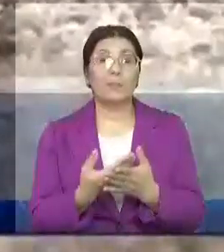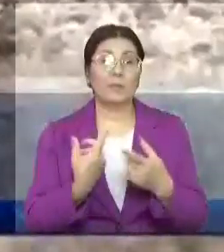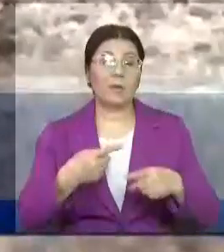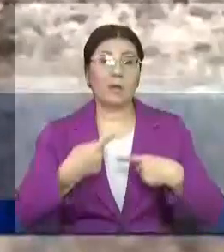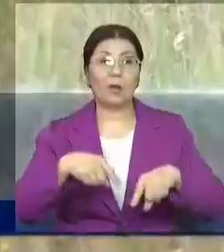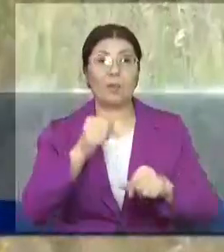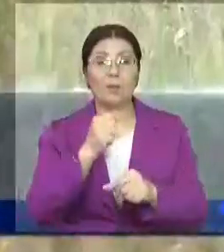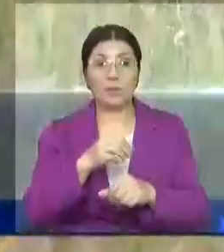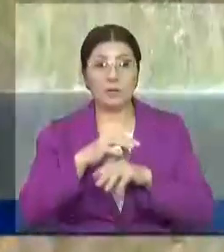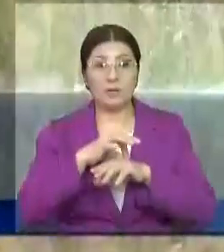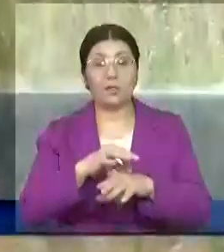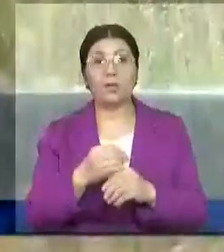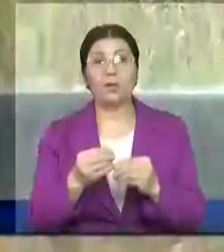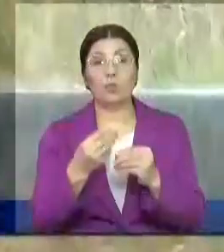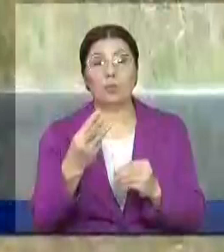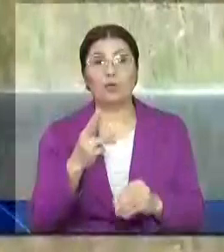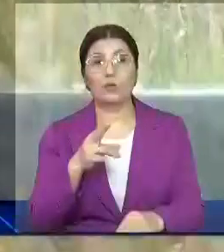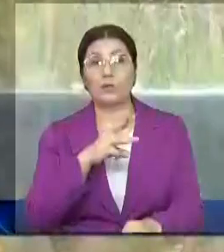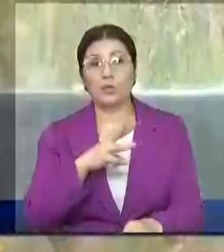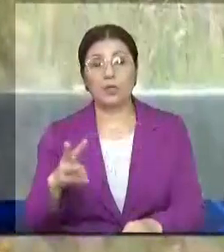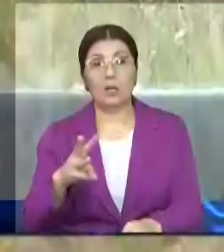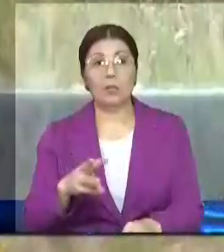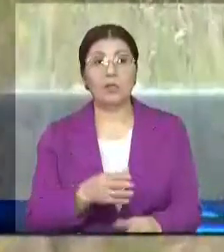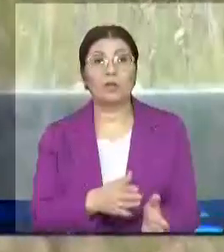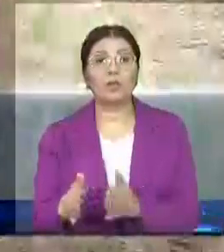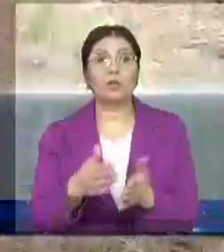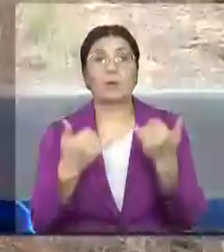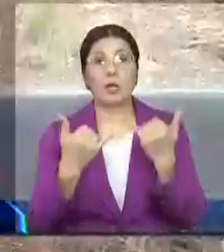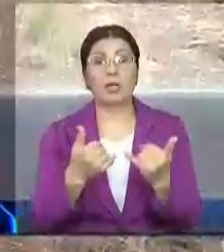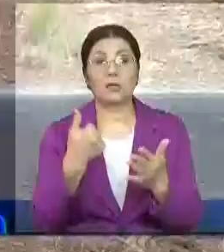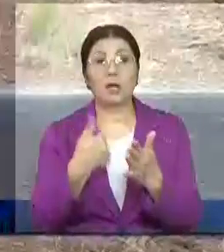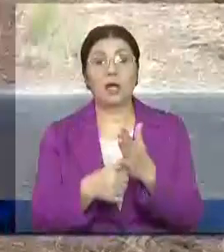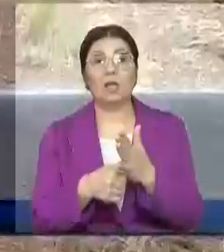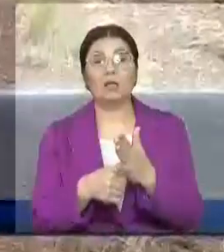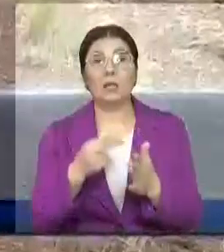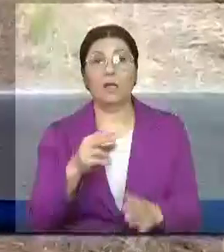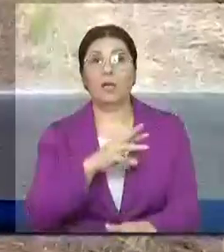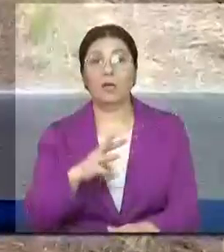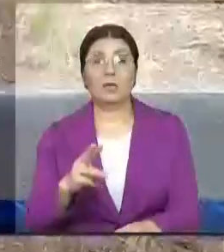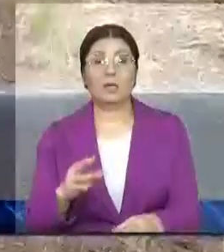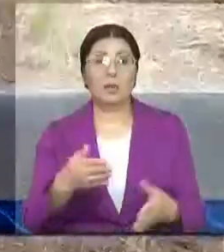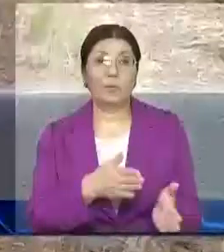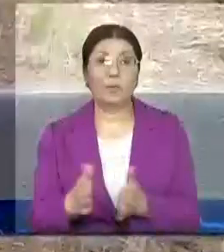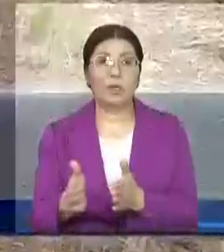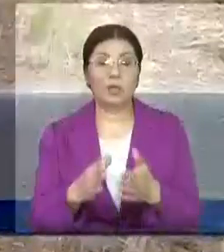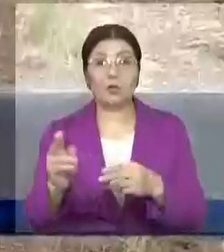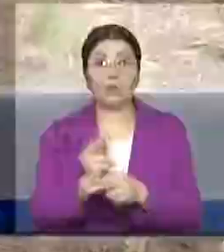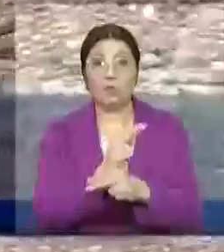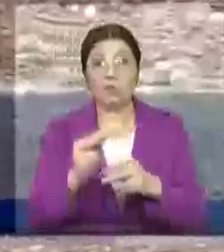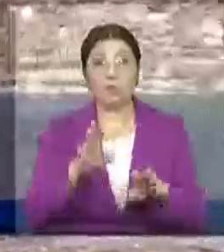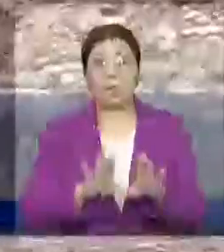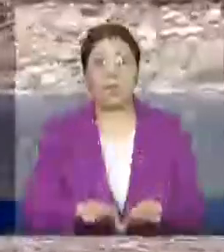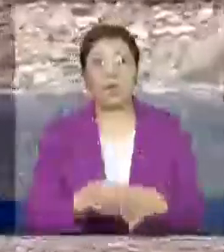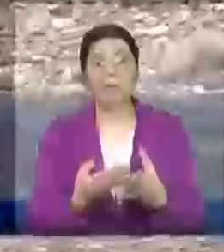ұзындығы 13 шақырымға асфальт төсеу жоспарда. Қазіргі уақытта 6,2 шақырым жол жөнделген, ал қалған 6,3